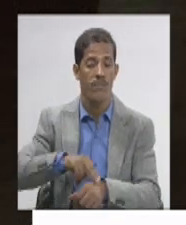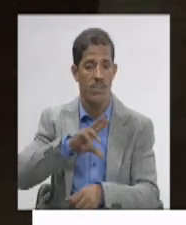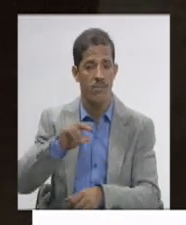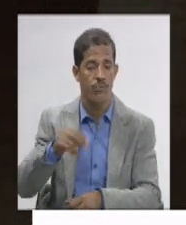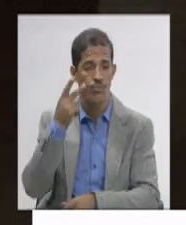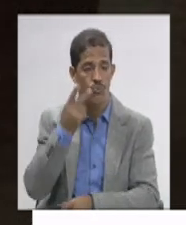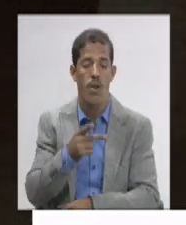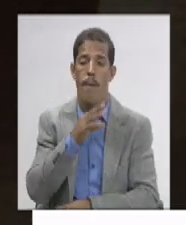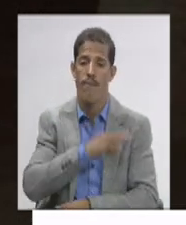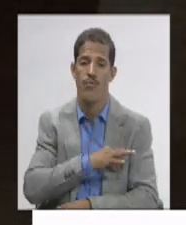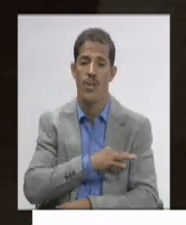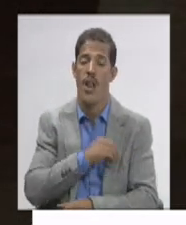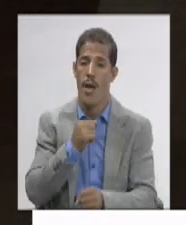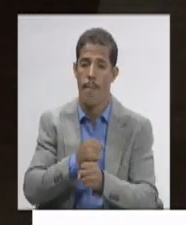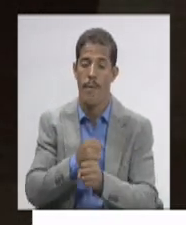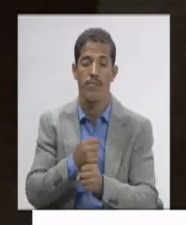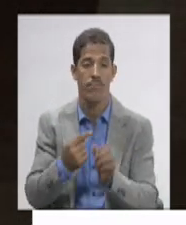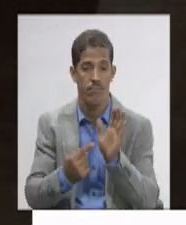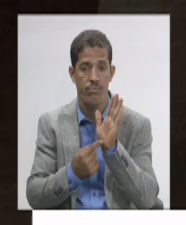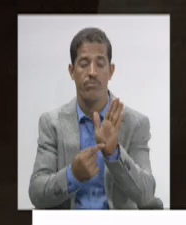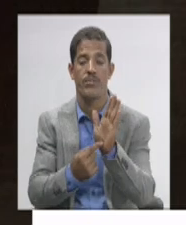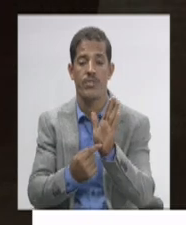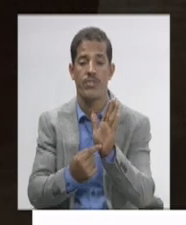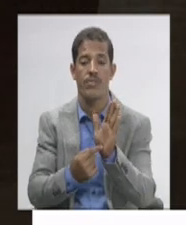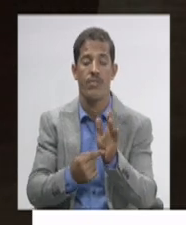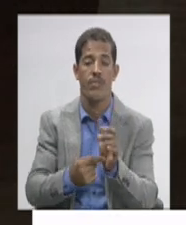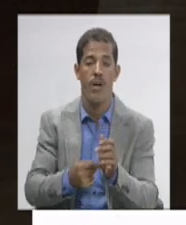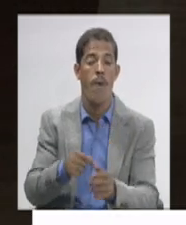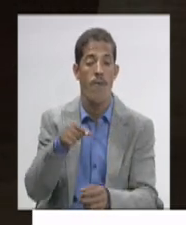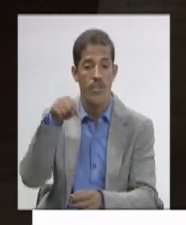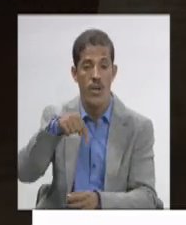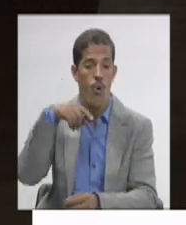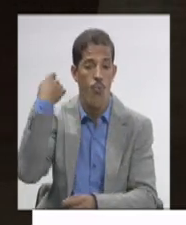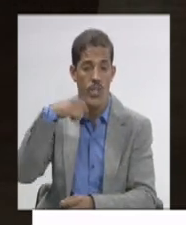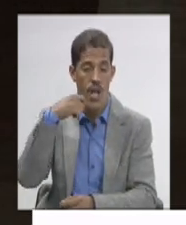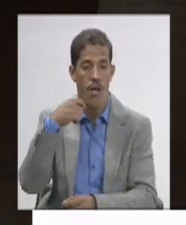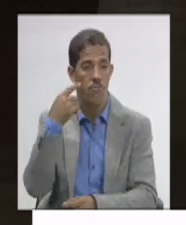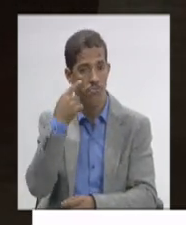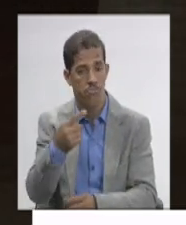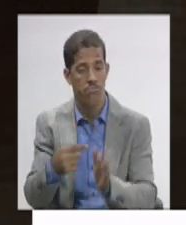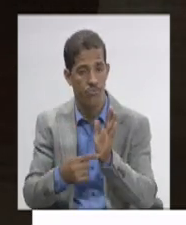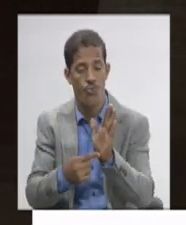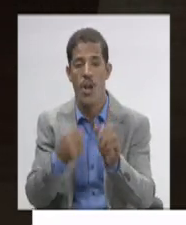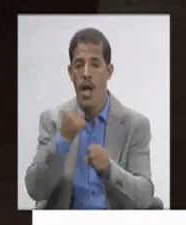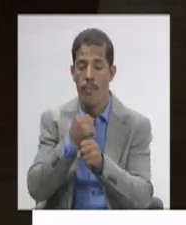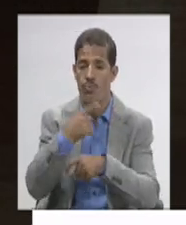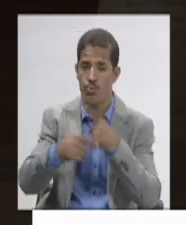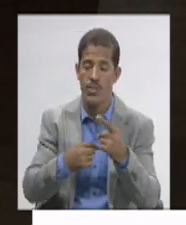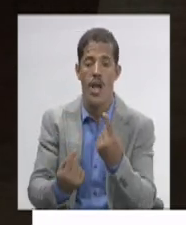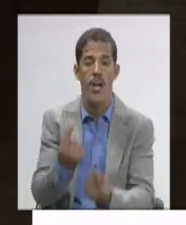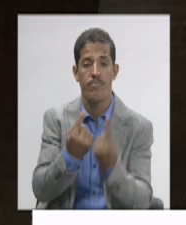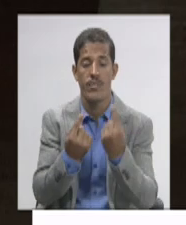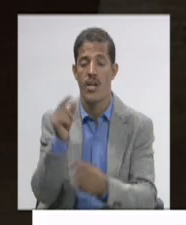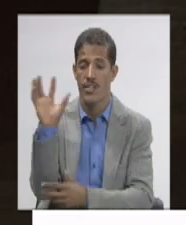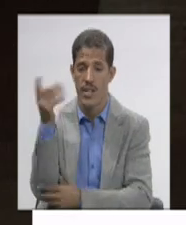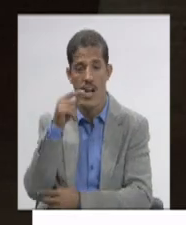فرصه فرصه لاظهار ما وصلت اليه جهود القطاع جهود القطاع